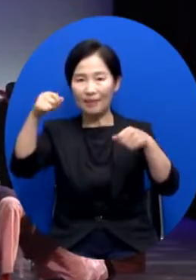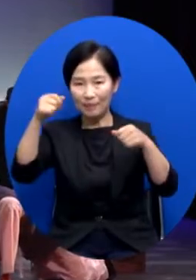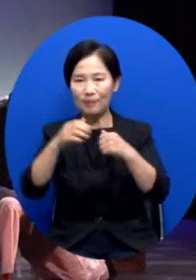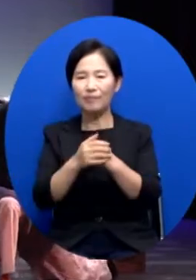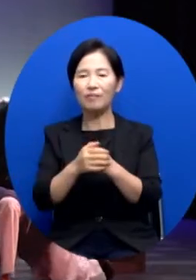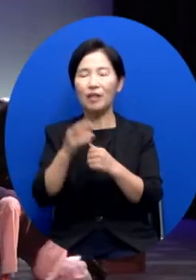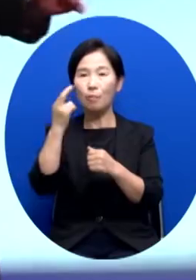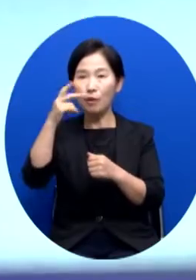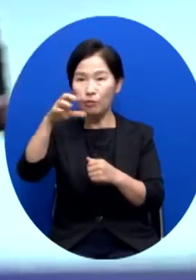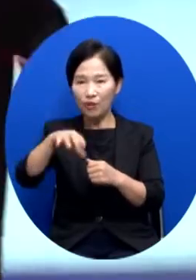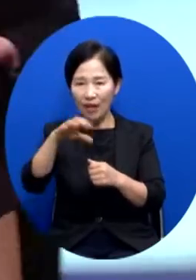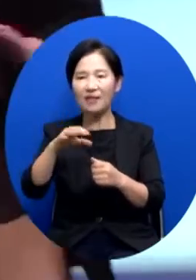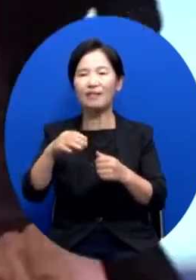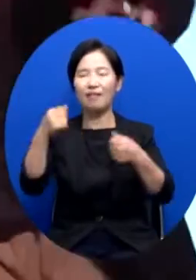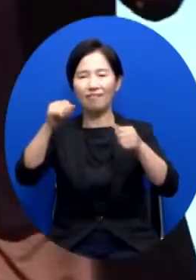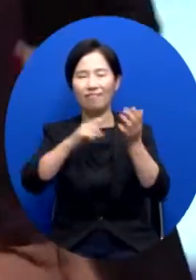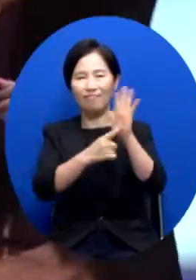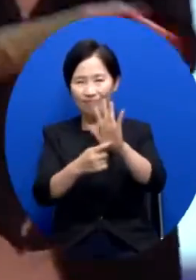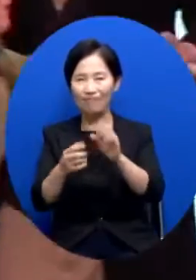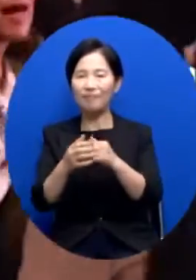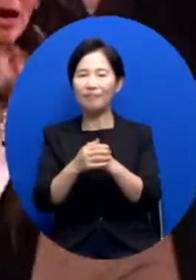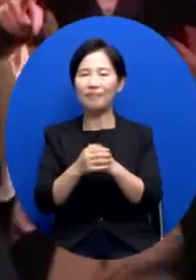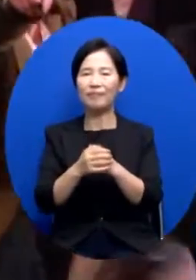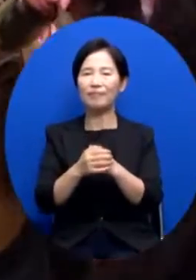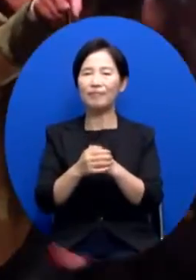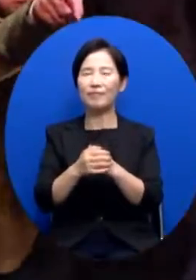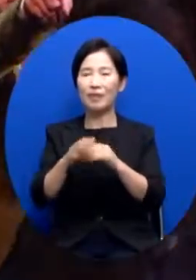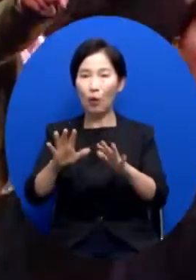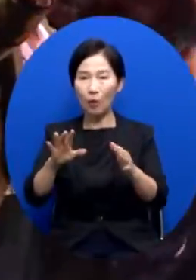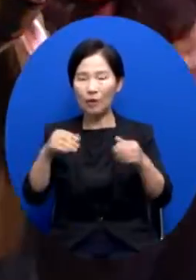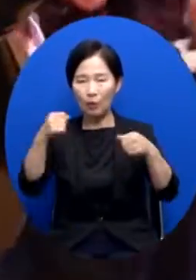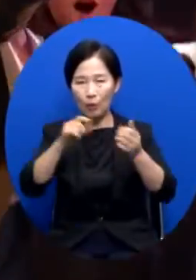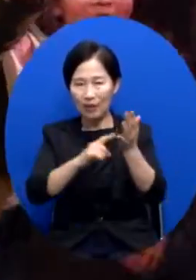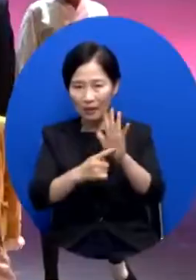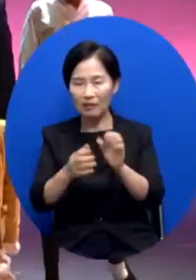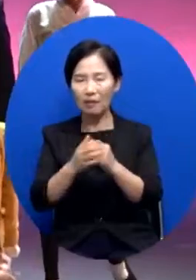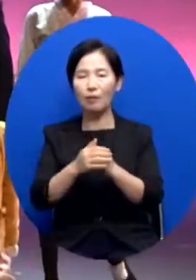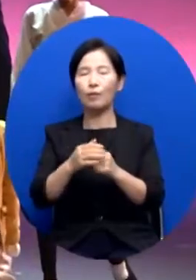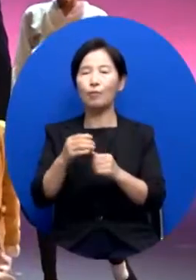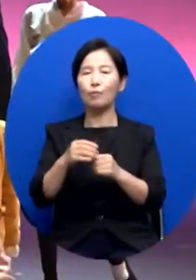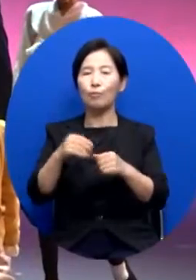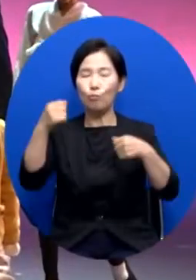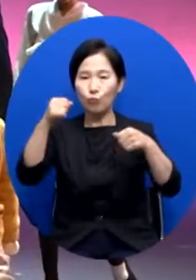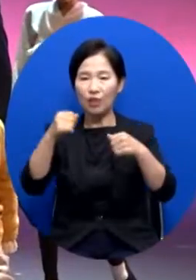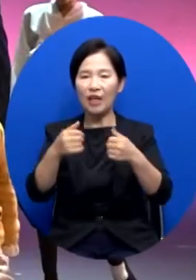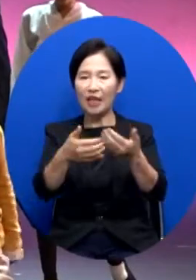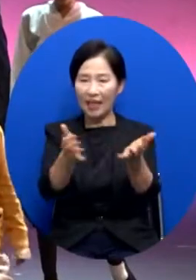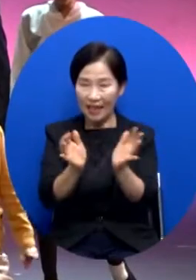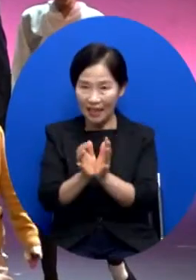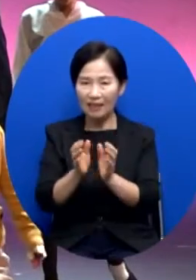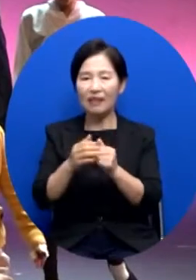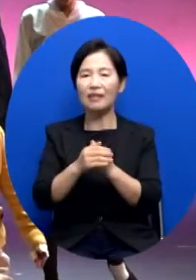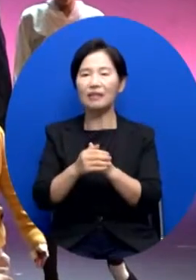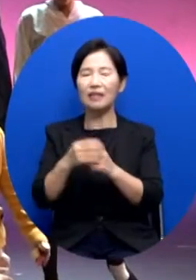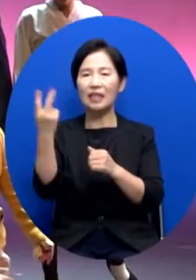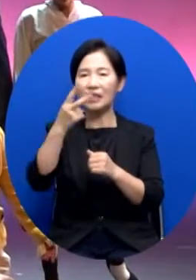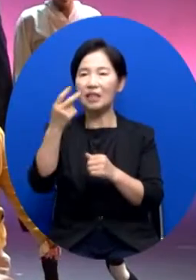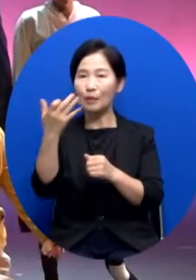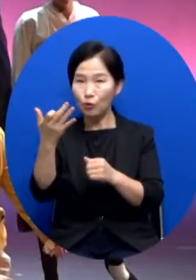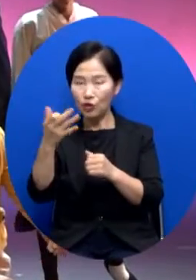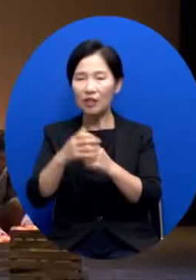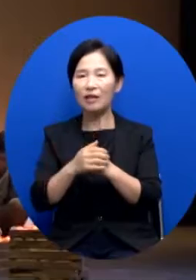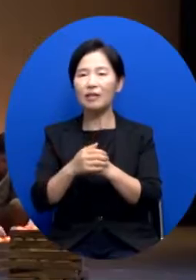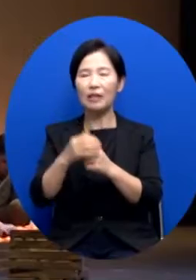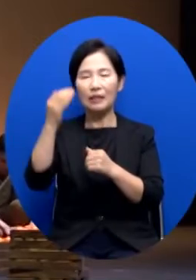라미라다 극장에서 막을 올렸습니다. 이번 공연은 무대 예술인 그룹 시선이 2019년